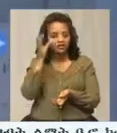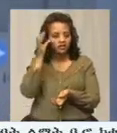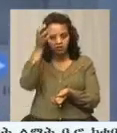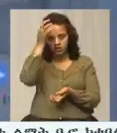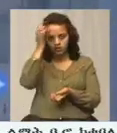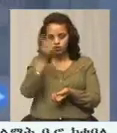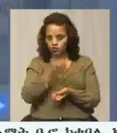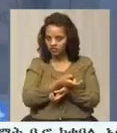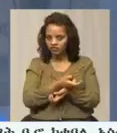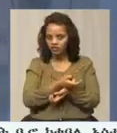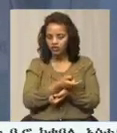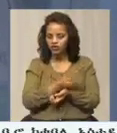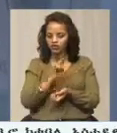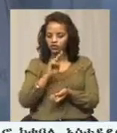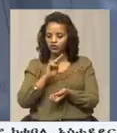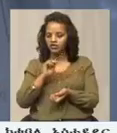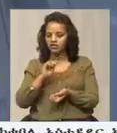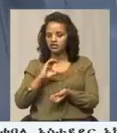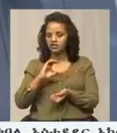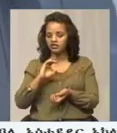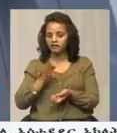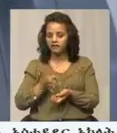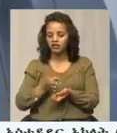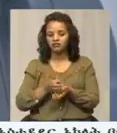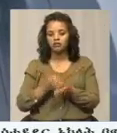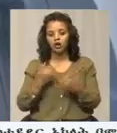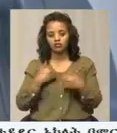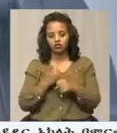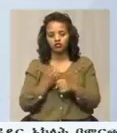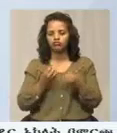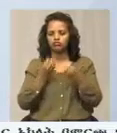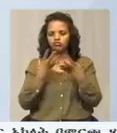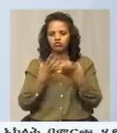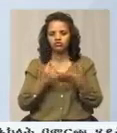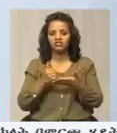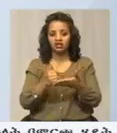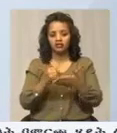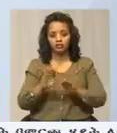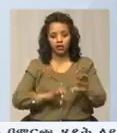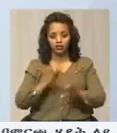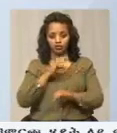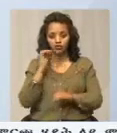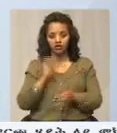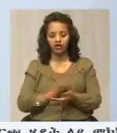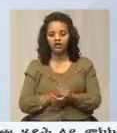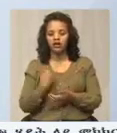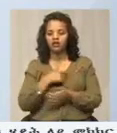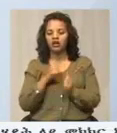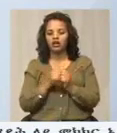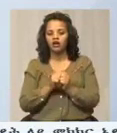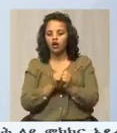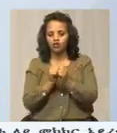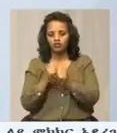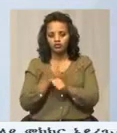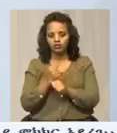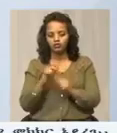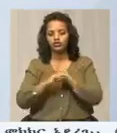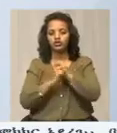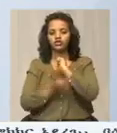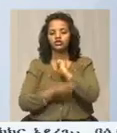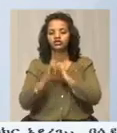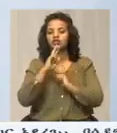ዩኒሴፍ በጤናው ዘርፍ ባሉን ትልልቅ ስራዎች ውስጥ ብዙ በርካታ ድጋፍ የሚያደርጉና ከኛ ጋር አጋር ሆነው የሚሰሩ ድርጅቶች